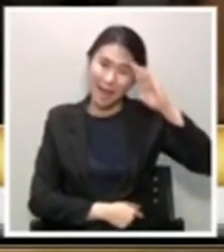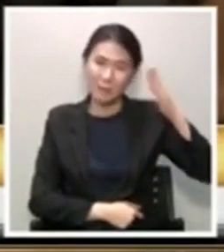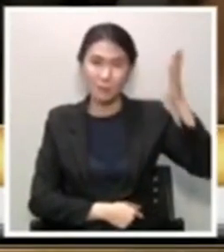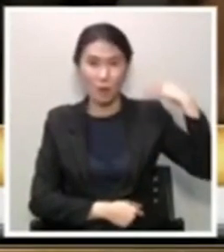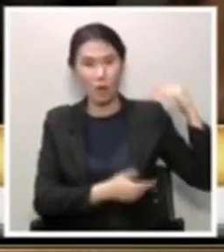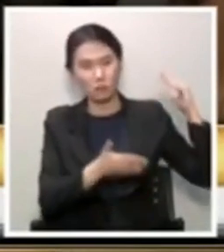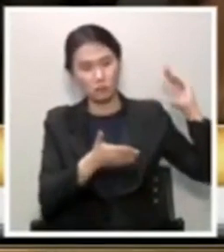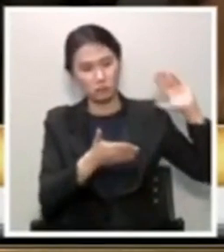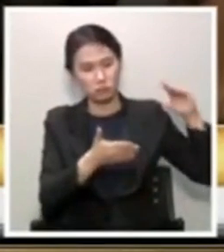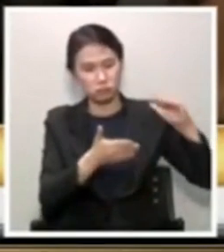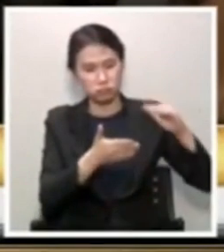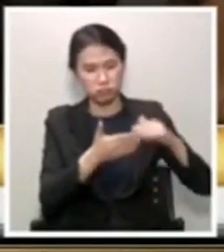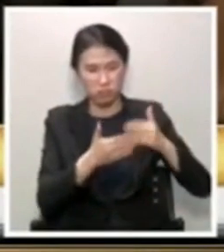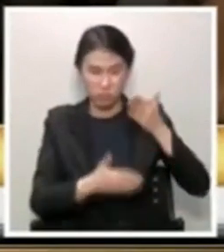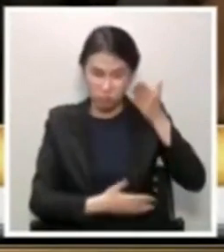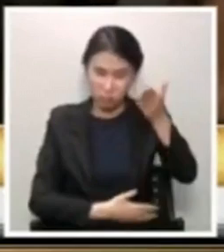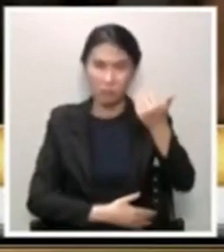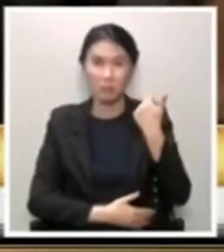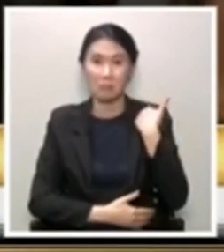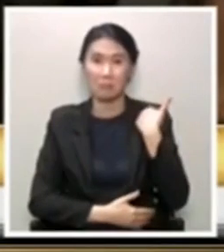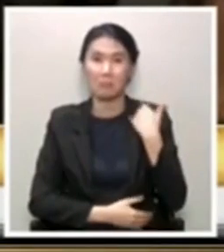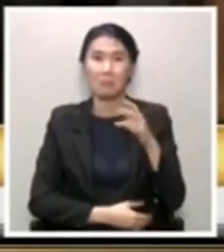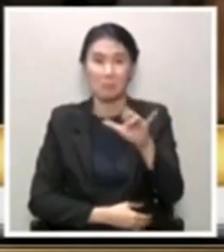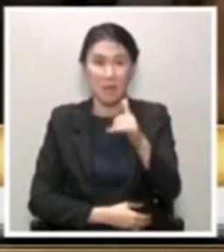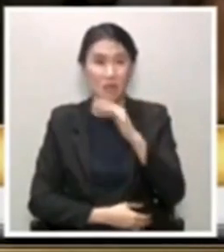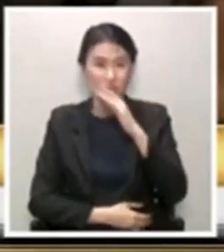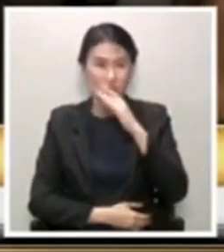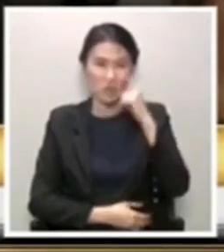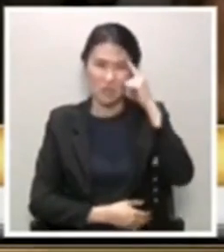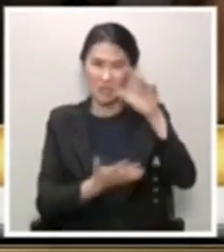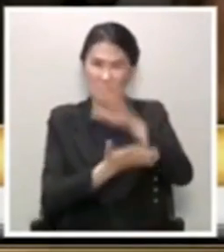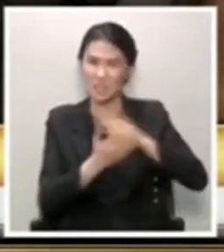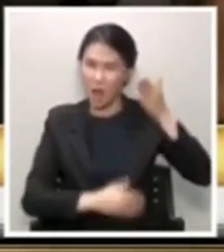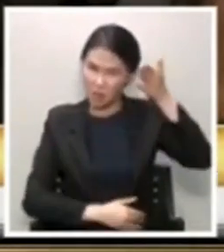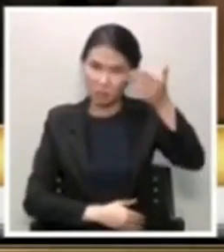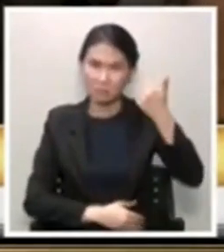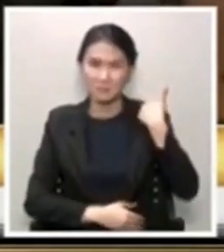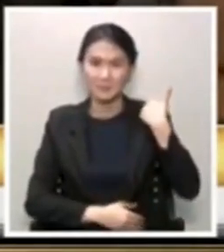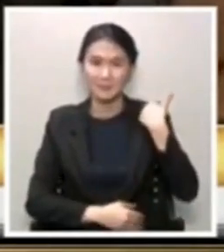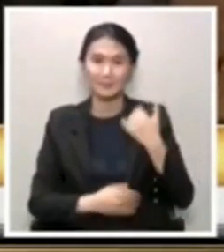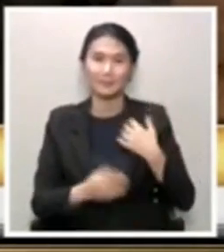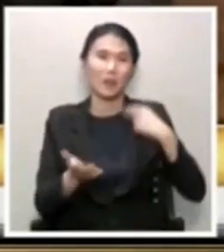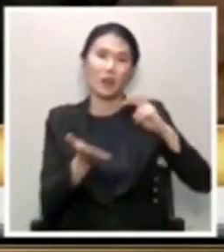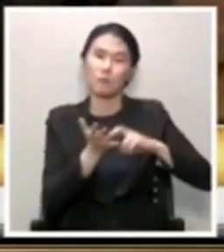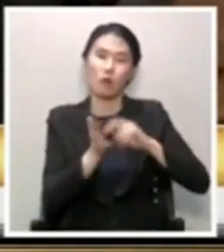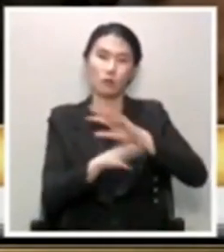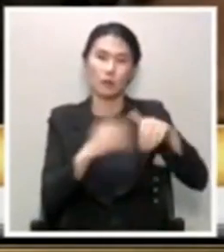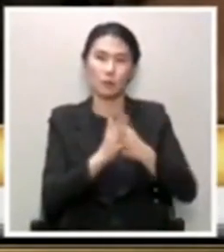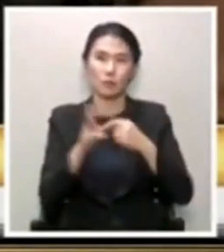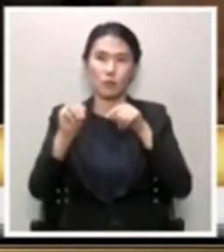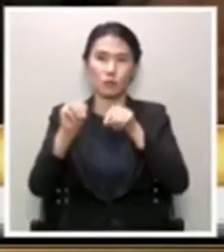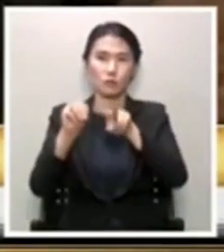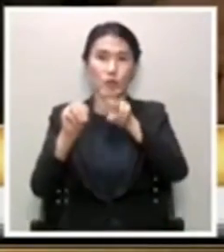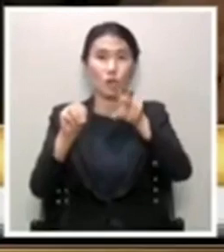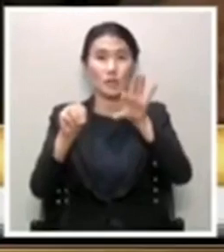จจุบันไปยันอนาคตดีนะครับถ้ามีชาติหน้าด้วยสงสัยจะรับรองไปถึงชาติหน้าด้วยรับรองไว้หมดเลยครับในมาตรา